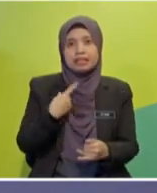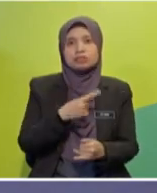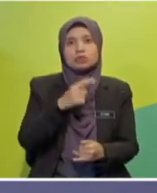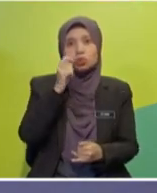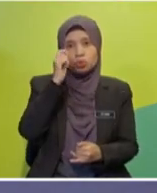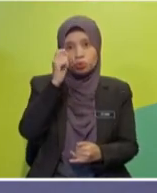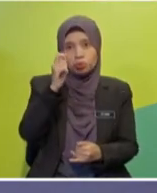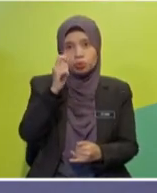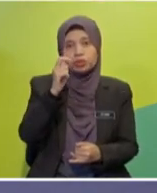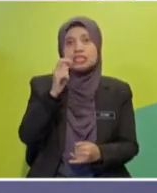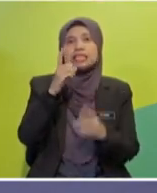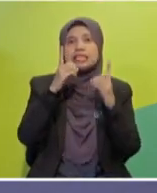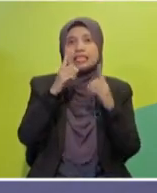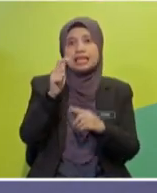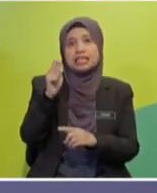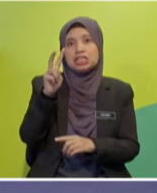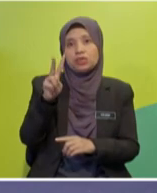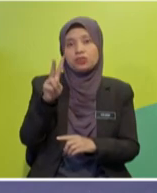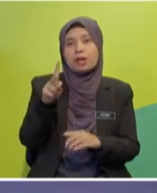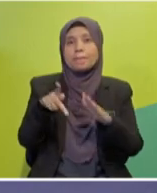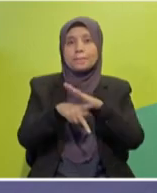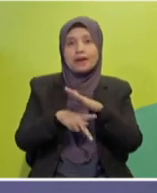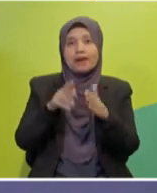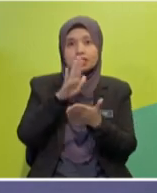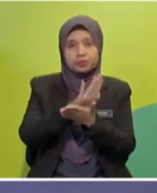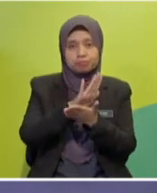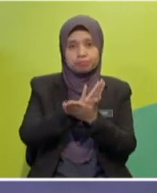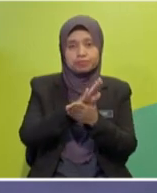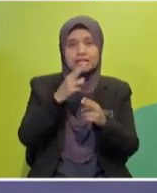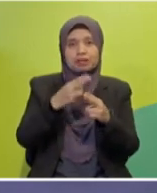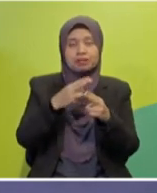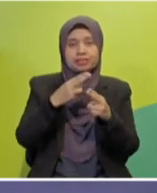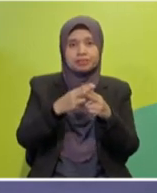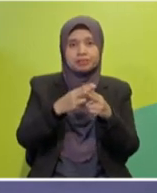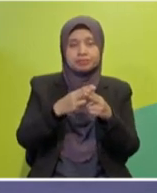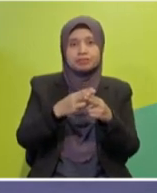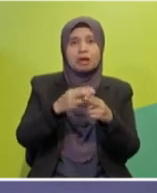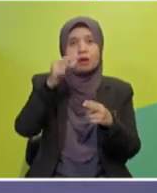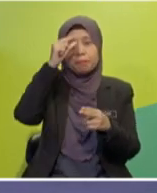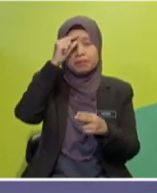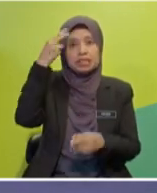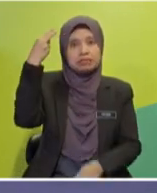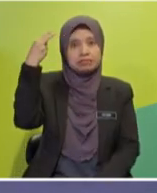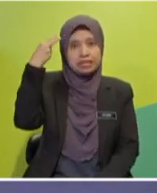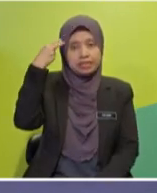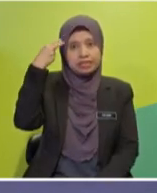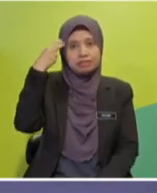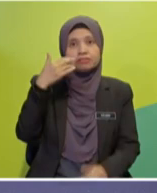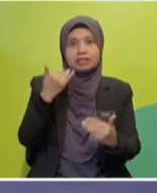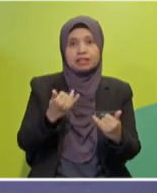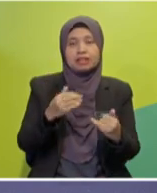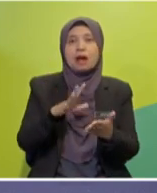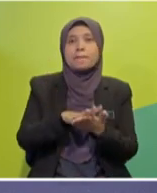TV KPM dalam slot prasekolah. Dan nama saya Hanif Sean. Hari ini tentunya kita ingin belajar mata pelajaran